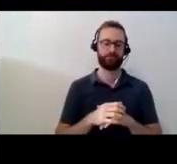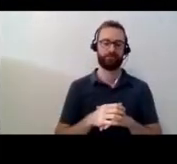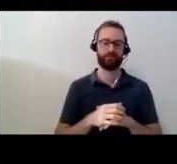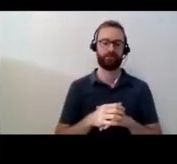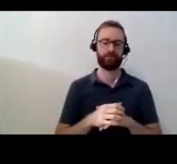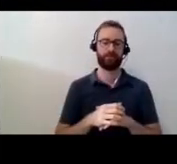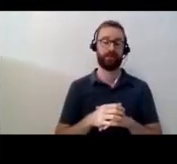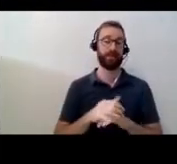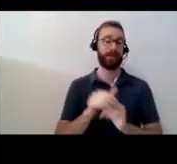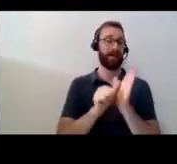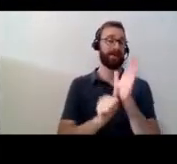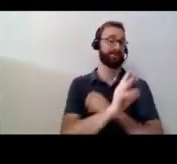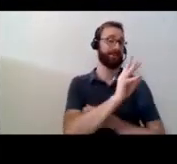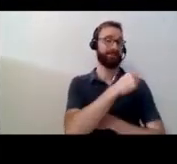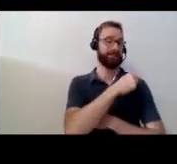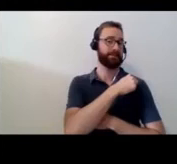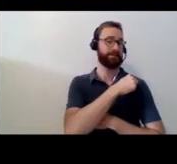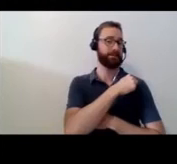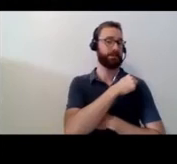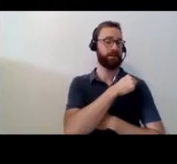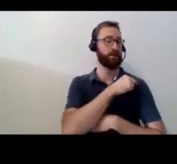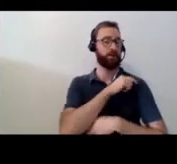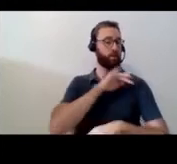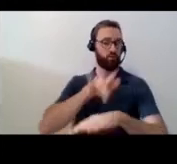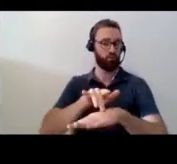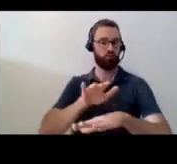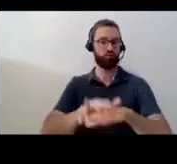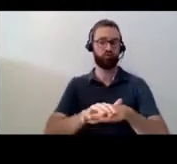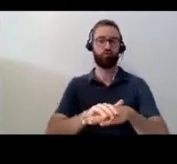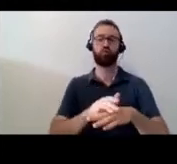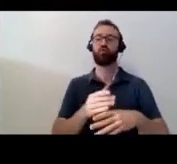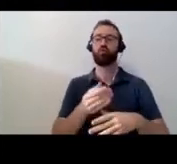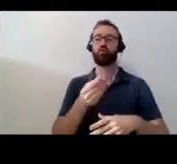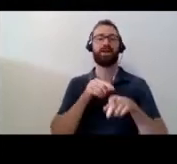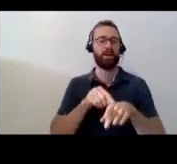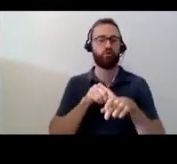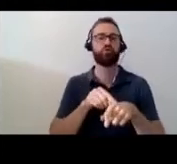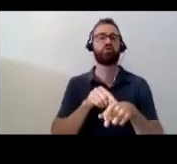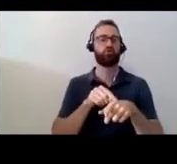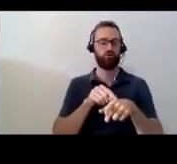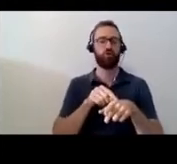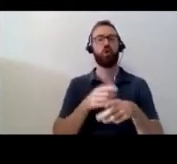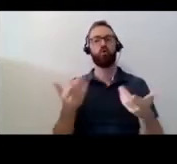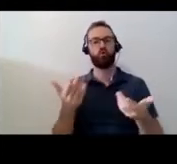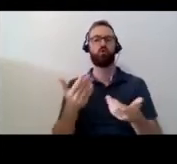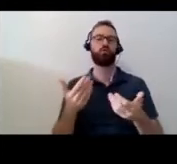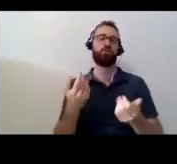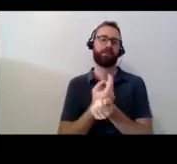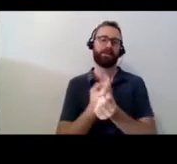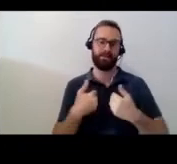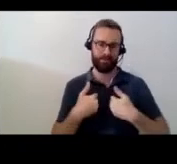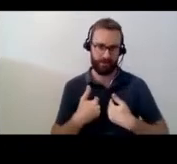l'article 6 ne s'applique pas dans des cas d'activité d'agriculture et de médecine vétérinaire aussi, on y